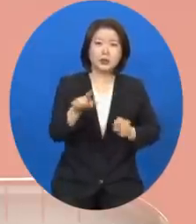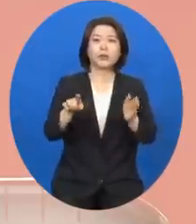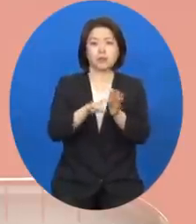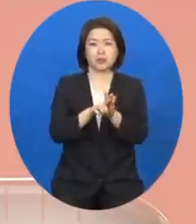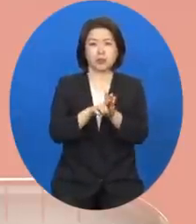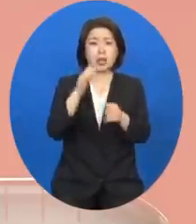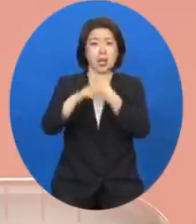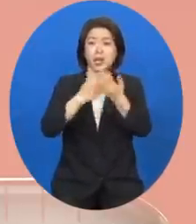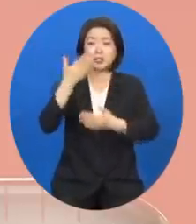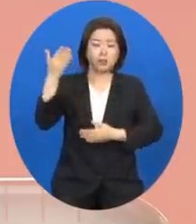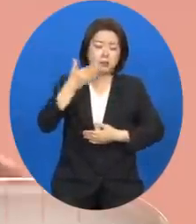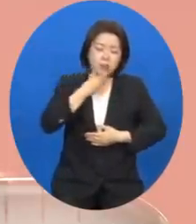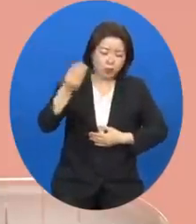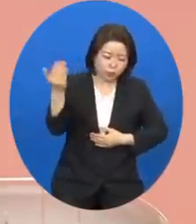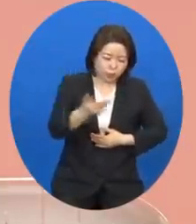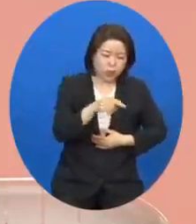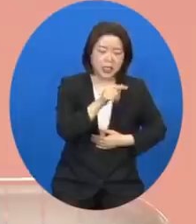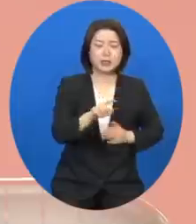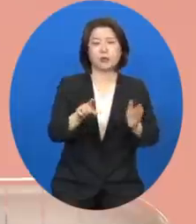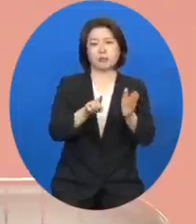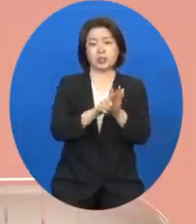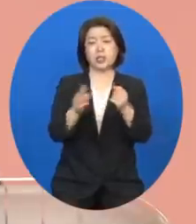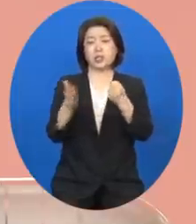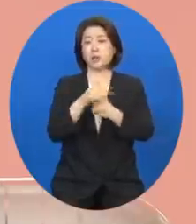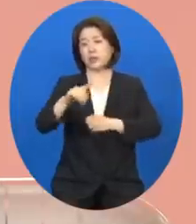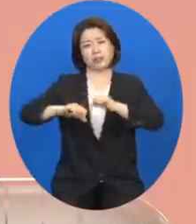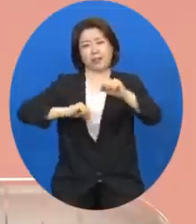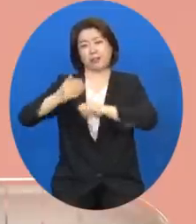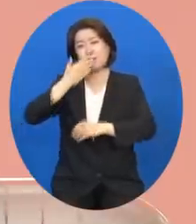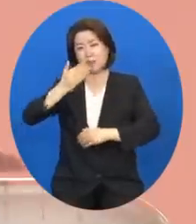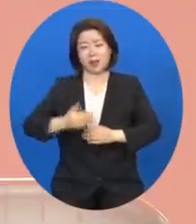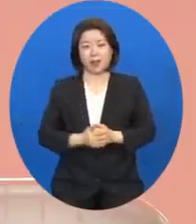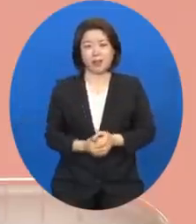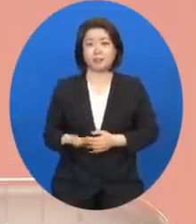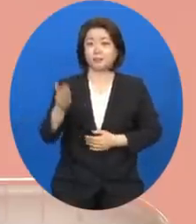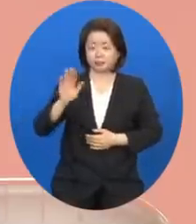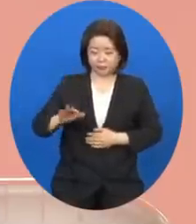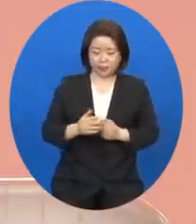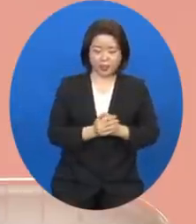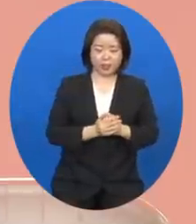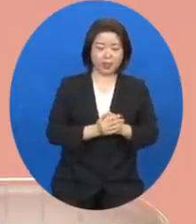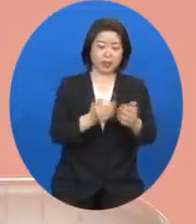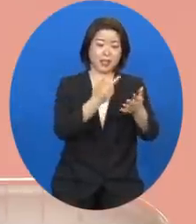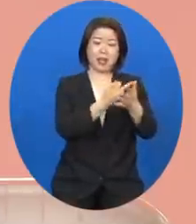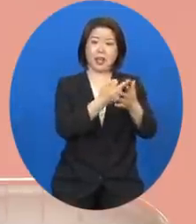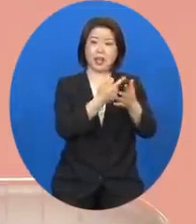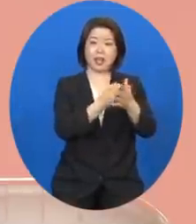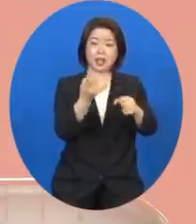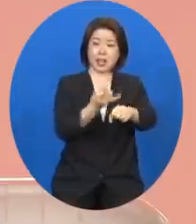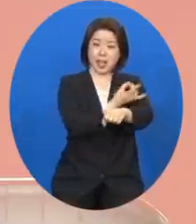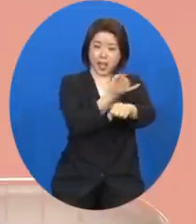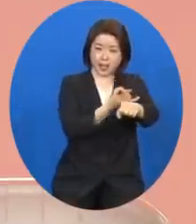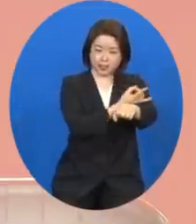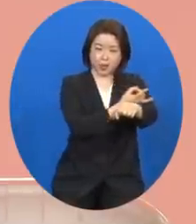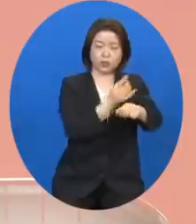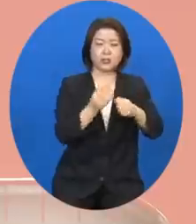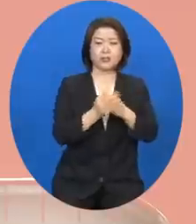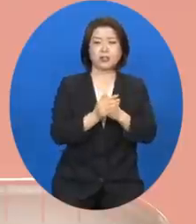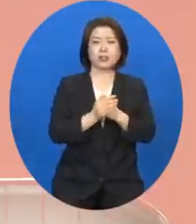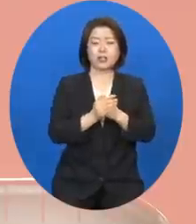분이다. 믿으니까 그렇게 한 거죠. 에서는 장자입니다. 당연히 받는